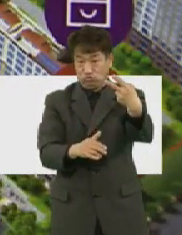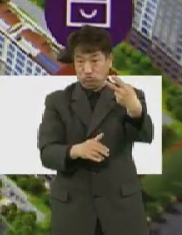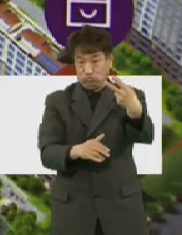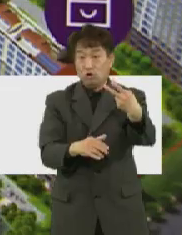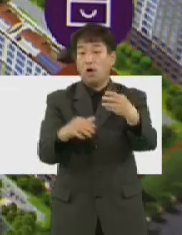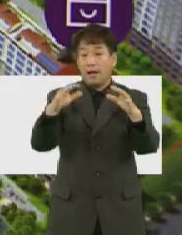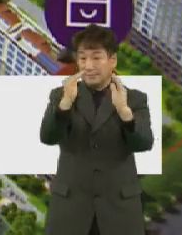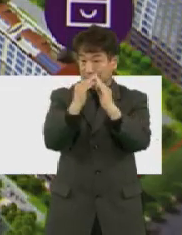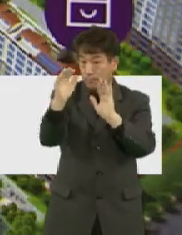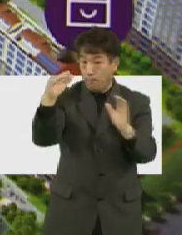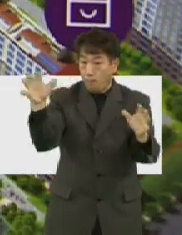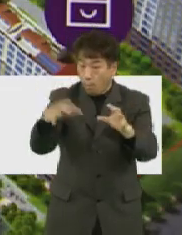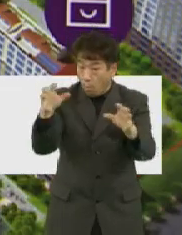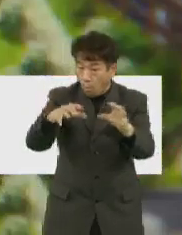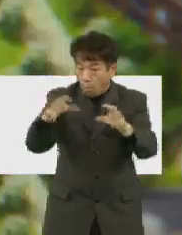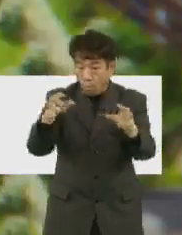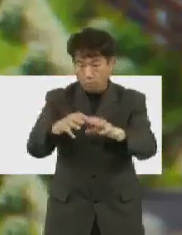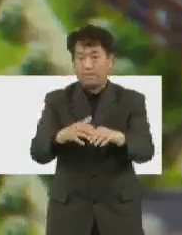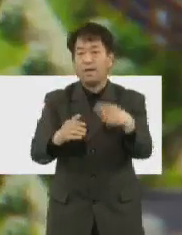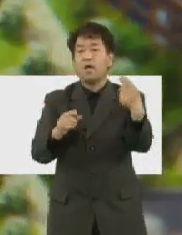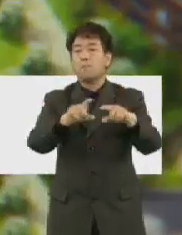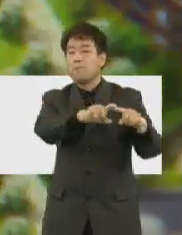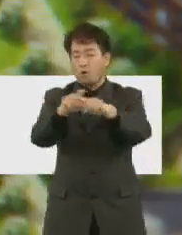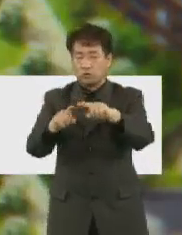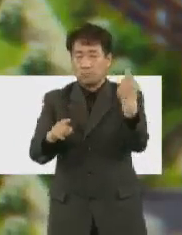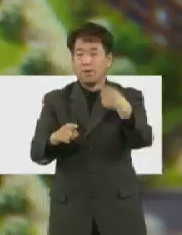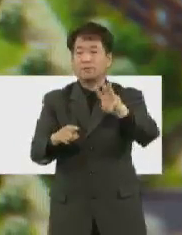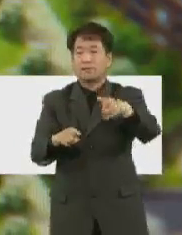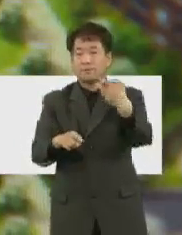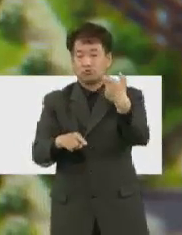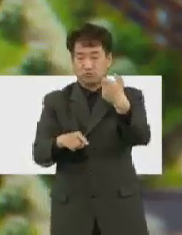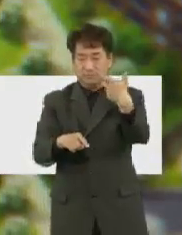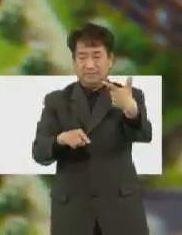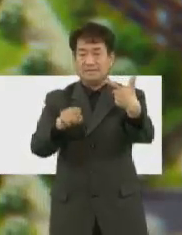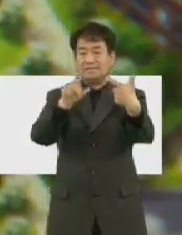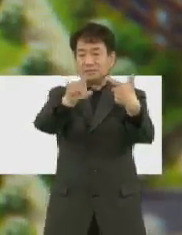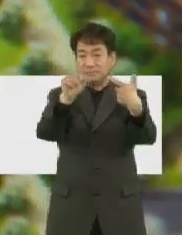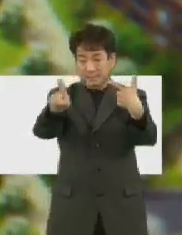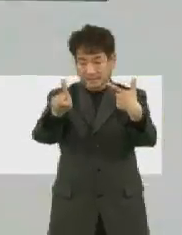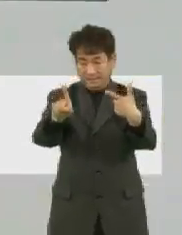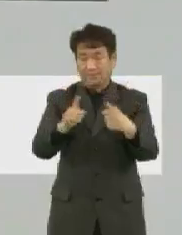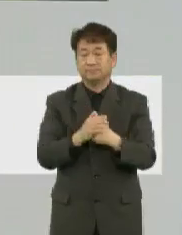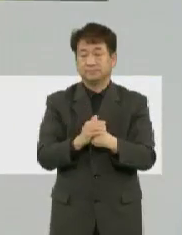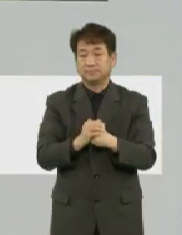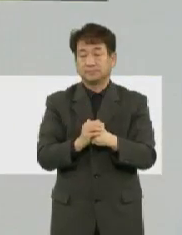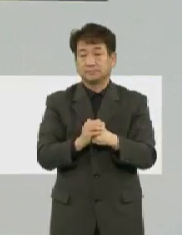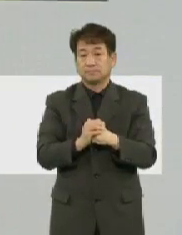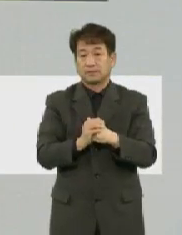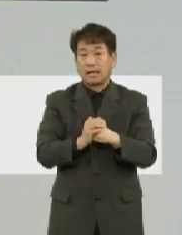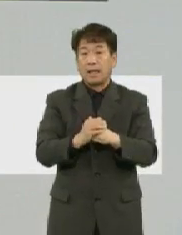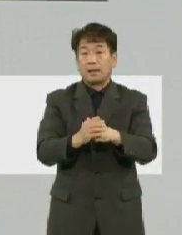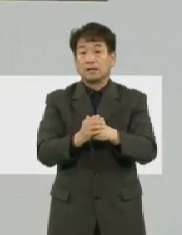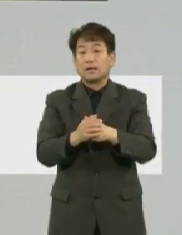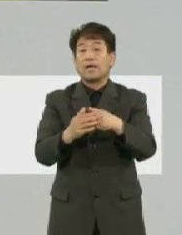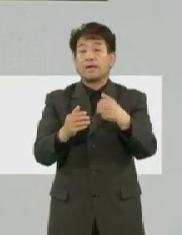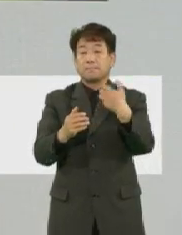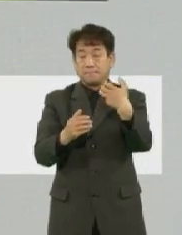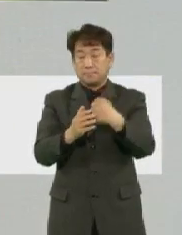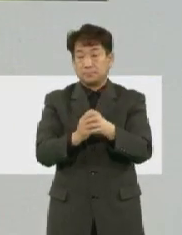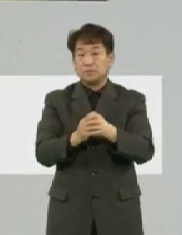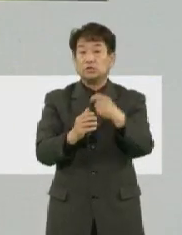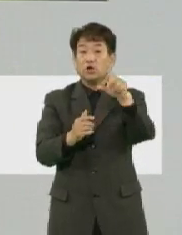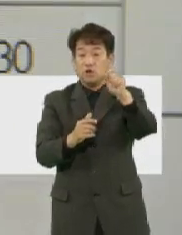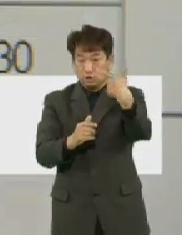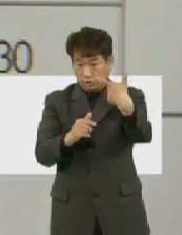9만 8천여 명이 몰려 평균 1362 대 1의 청약률을 보였습니다 특히 84세 9m a 타입은